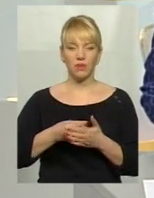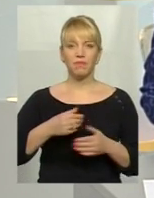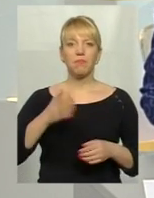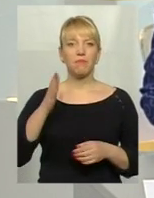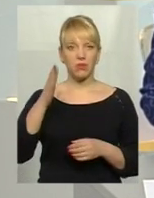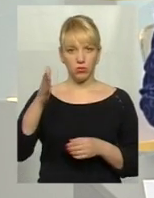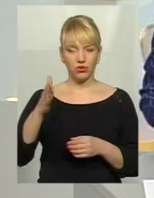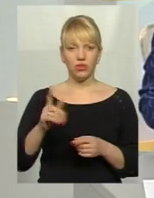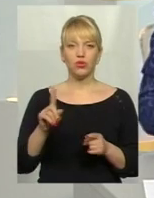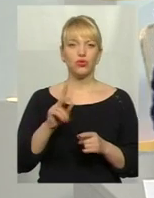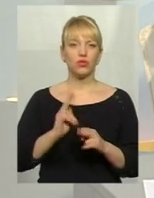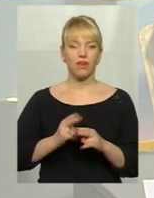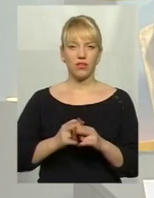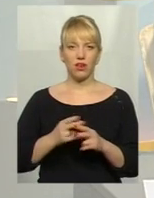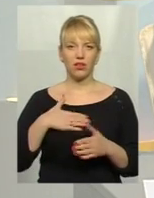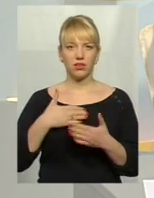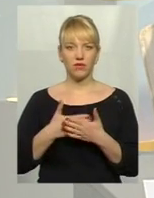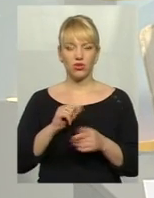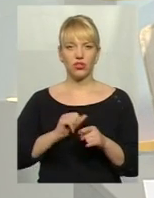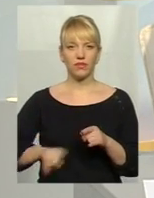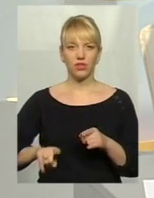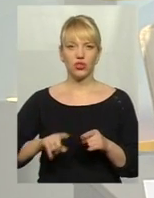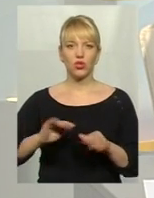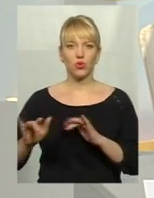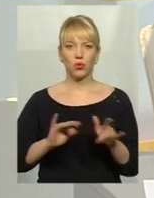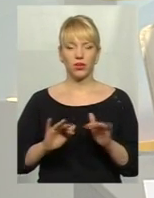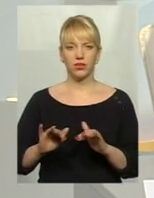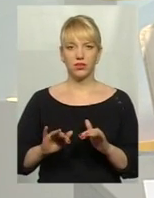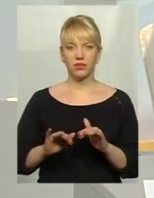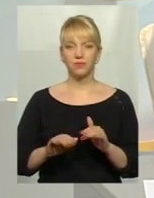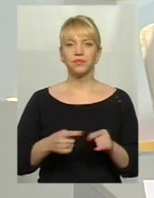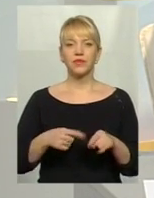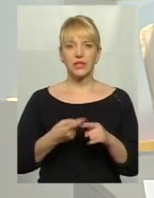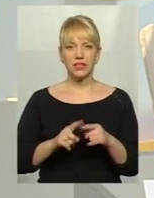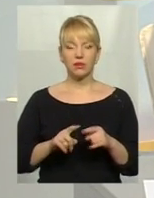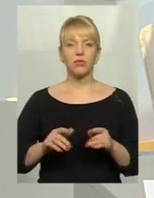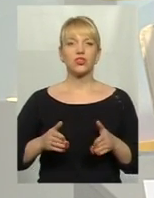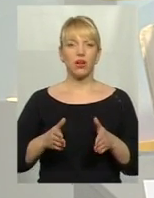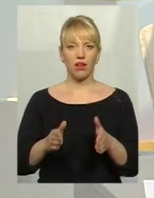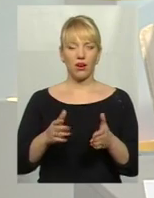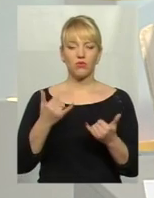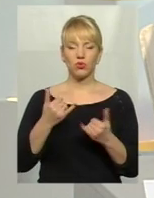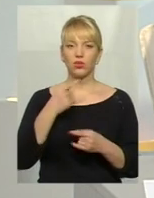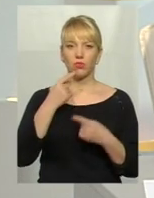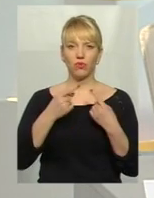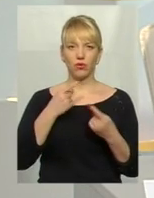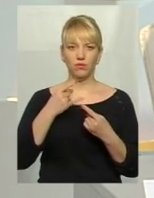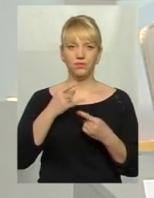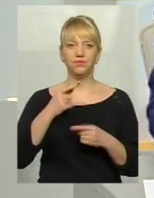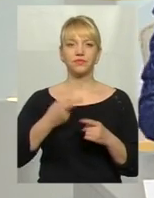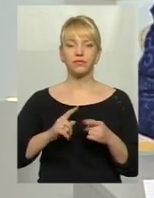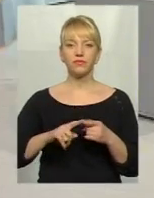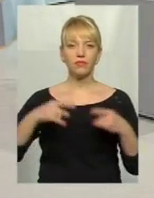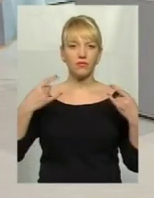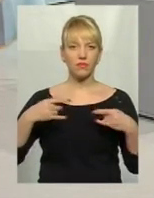І що заважає активніше і швидше рухатися цим шляхом? Сьогодні поговоримо у цій